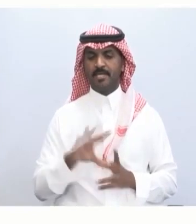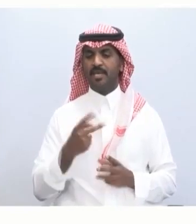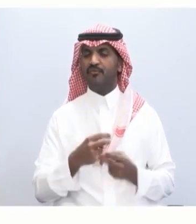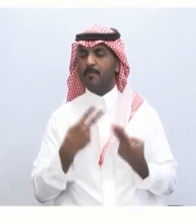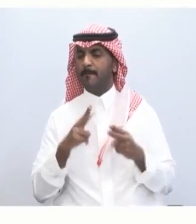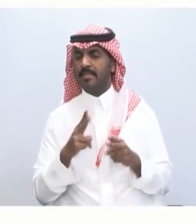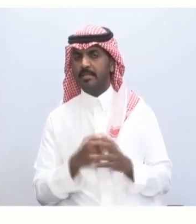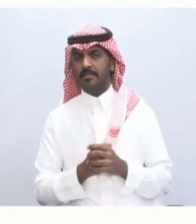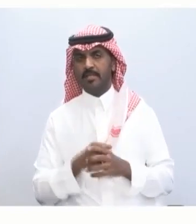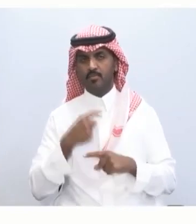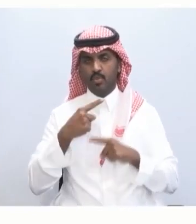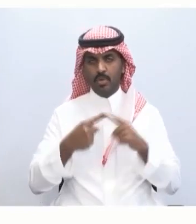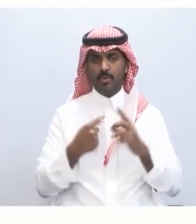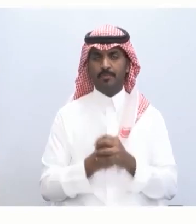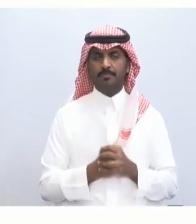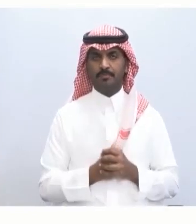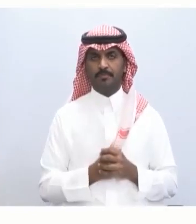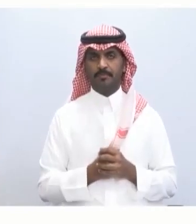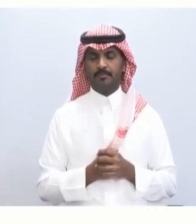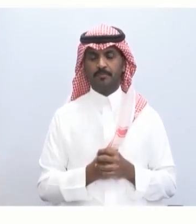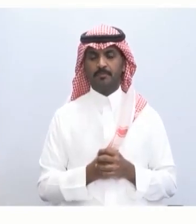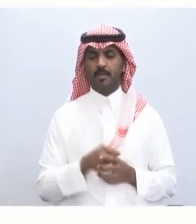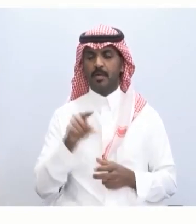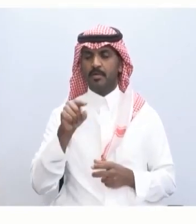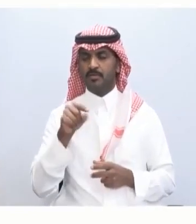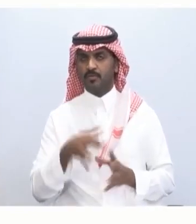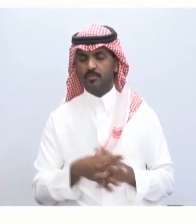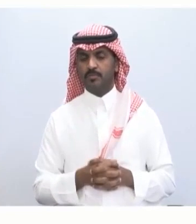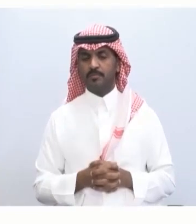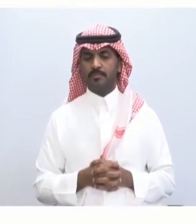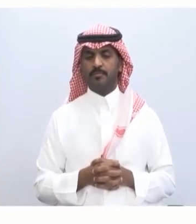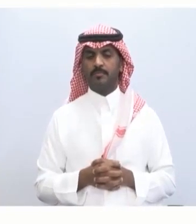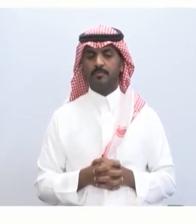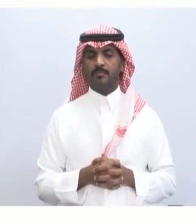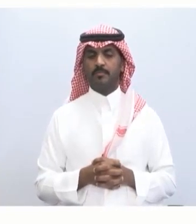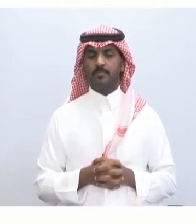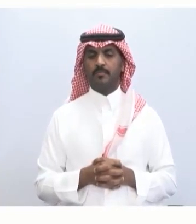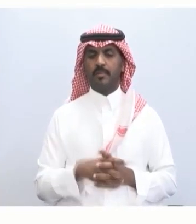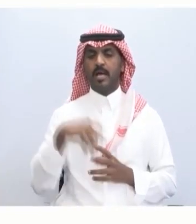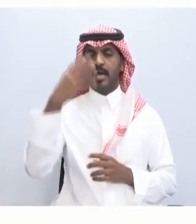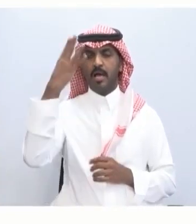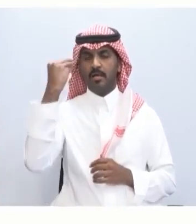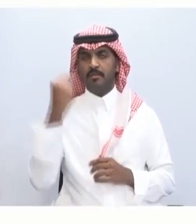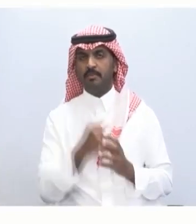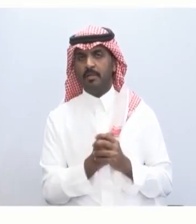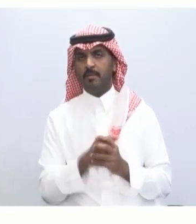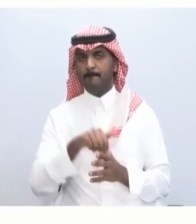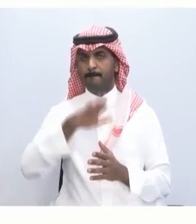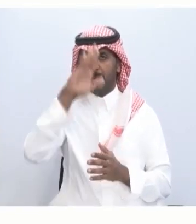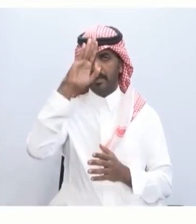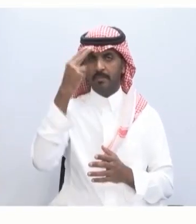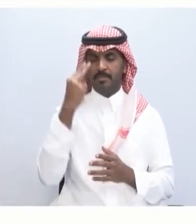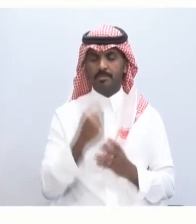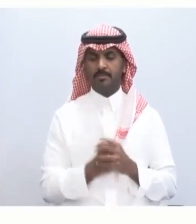بدات هذه المحاوله احسنتم ابنائي علم الملك عبد